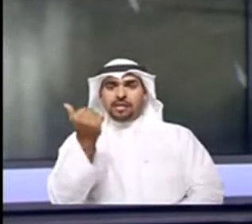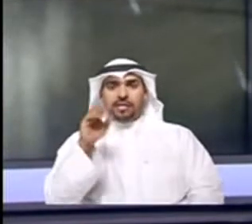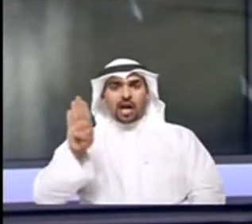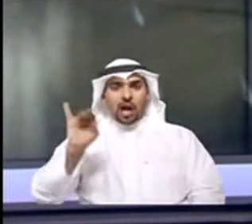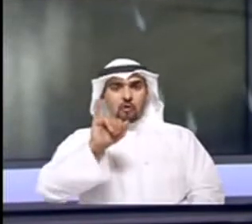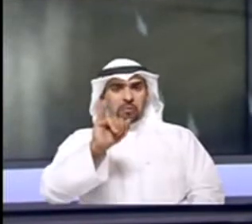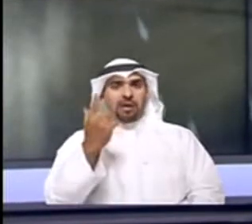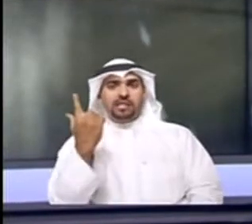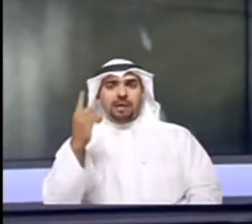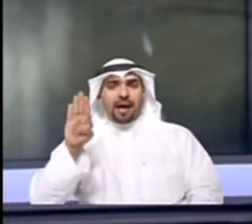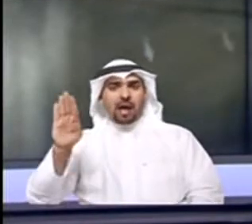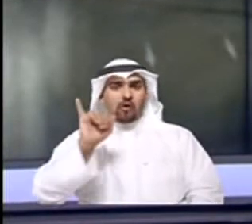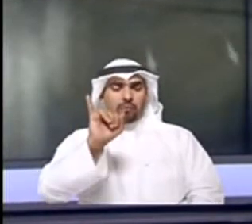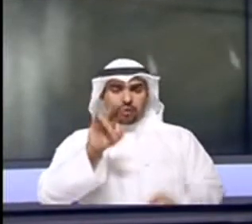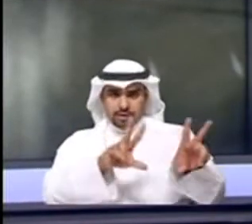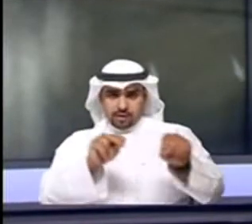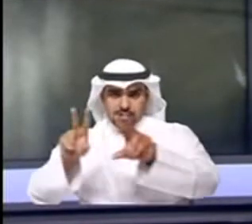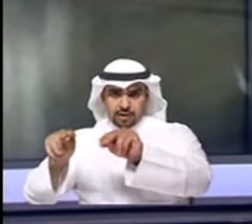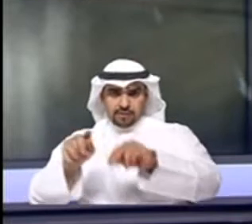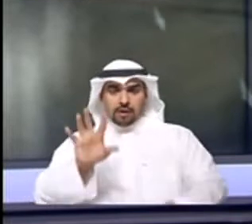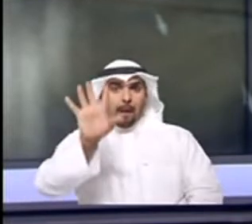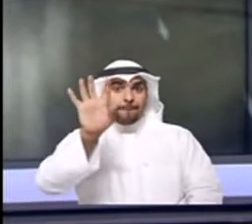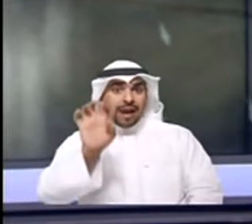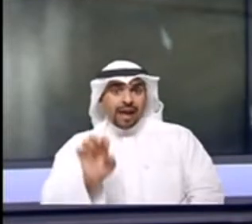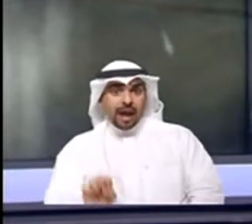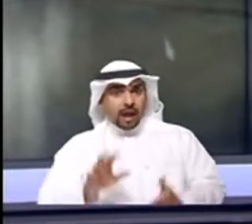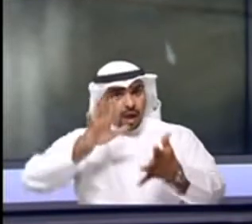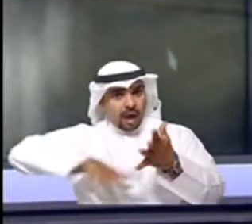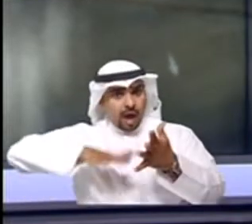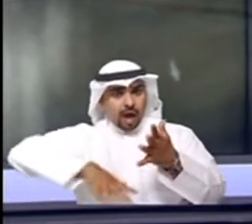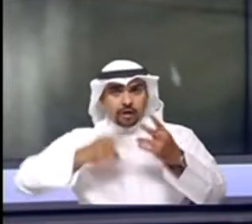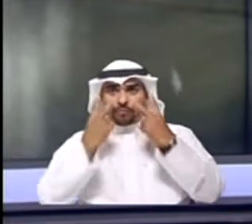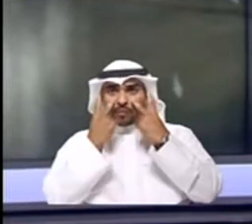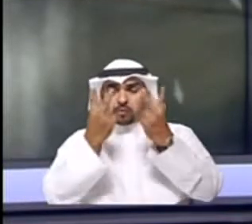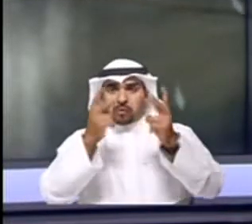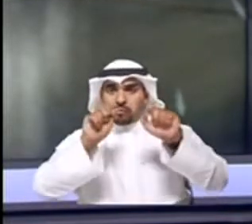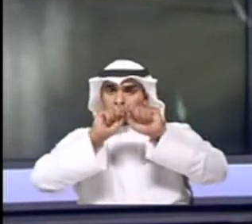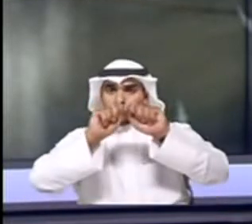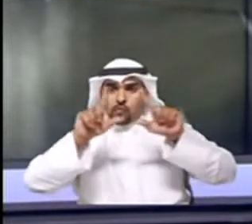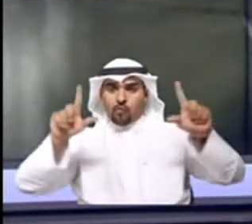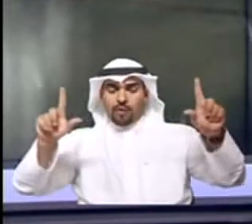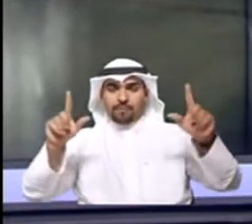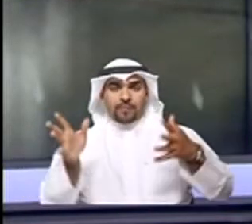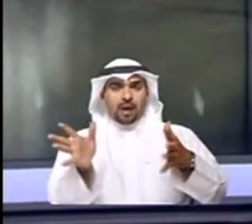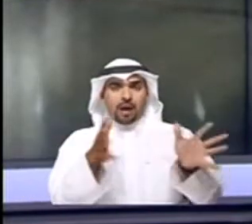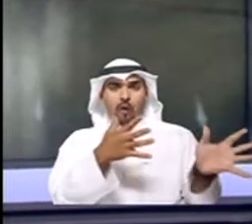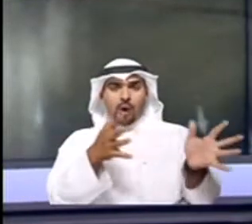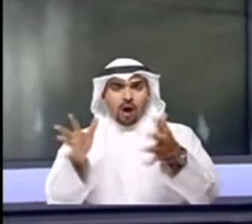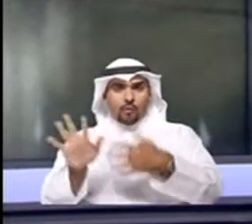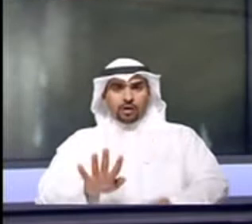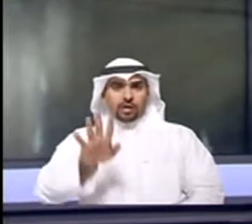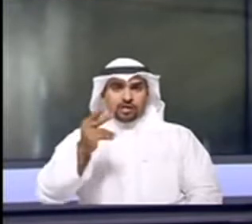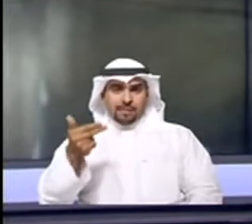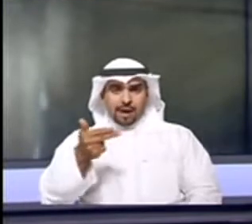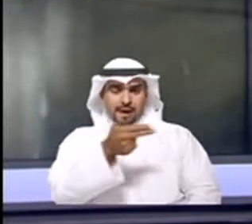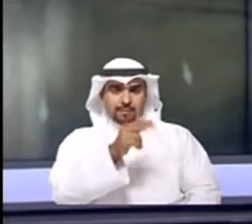طبعا الرؤية الأفقية. وبعد ذلك بعد منتصف الليل راح تكون إن شاء الله بإذن الله حول 9 و10 كيلومتر. رياح شمال غربية راح تستمر، عبور السحب أيضا